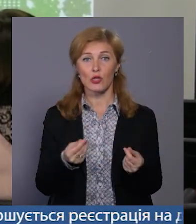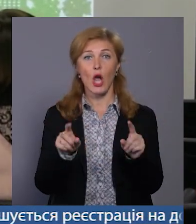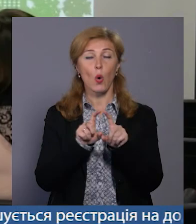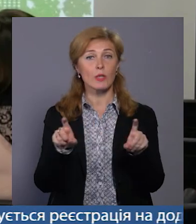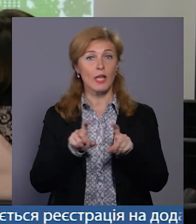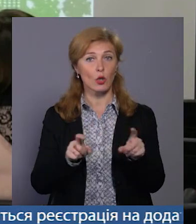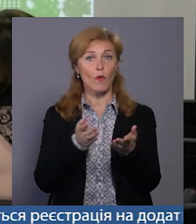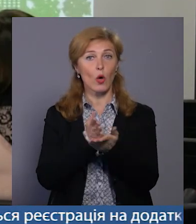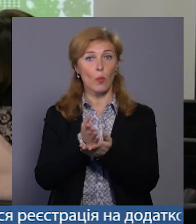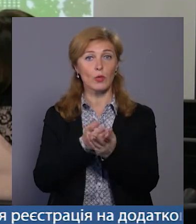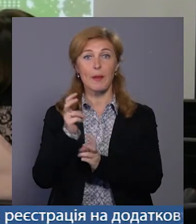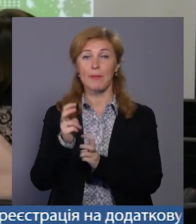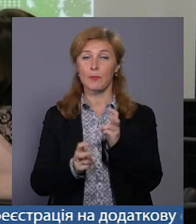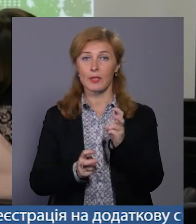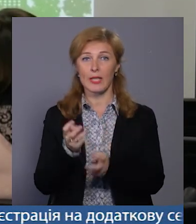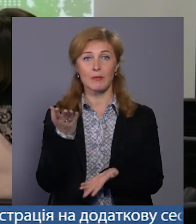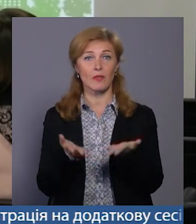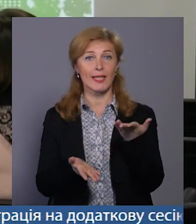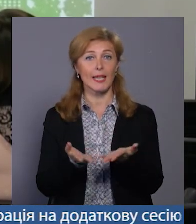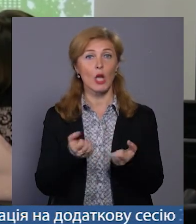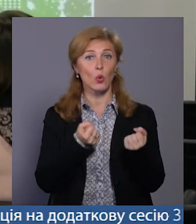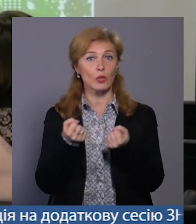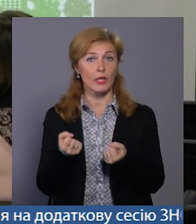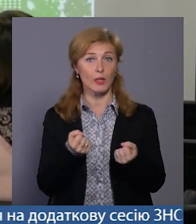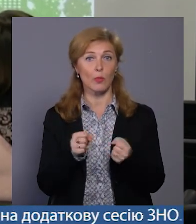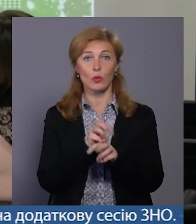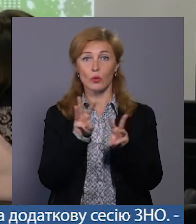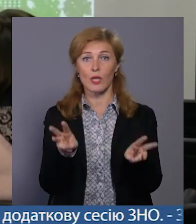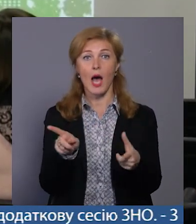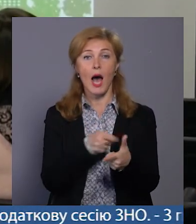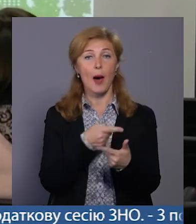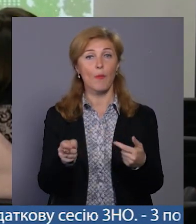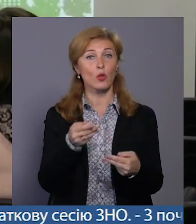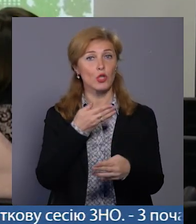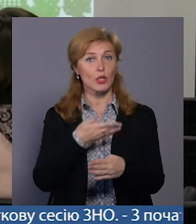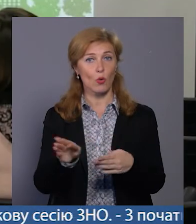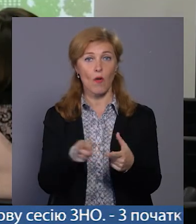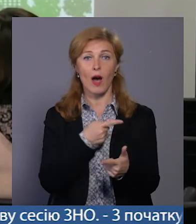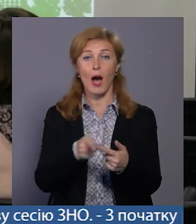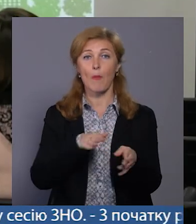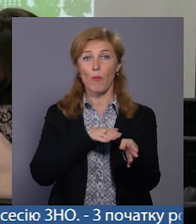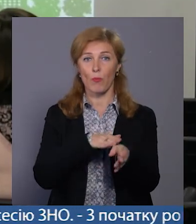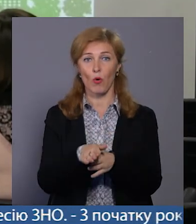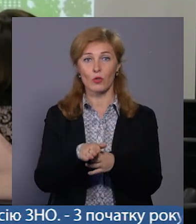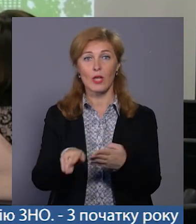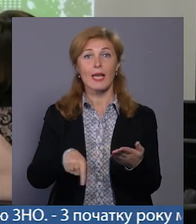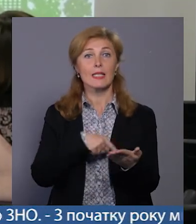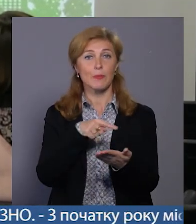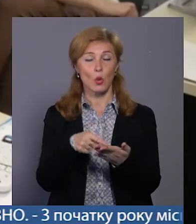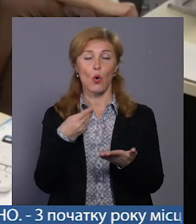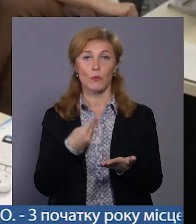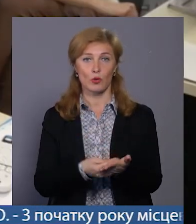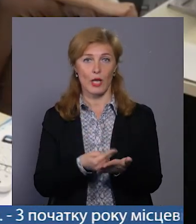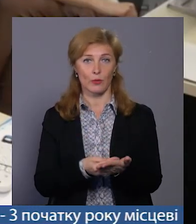установи, комунальні підприємства, які утримуються або частково, або повністю з міського